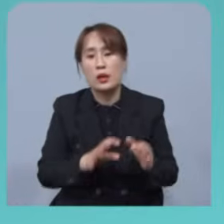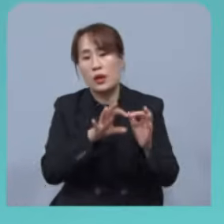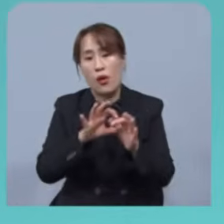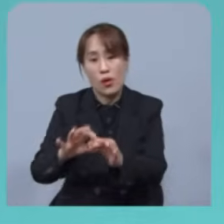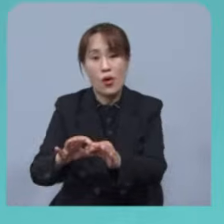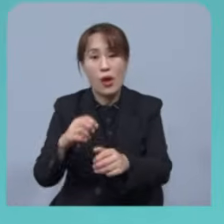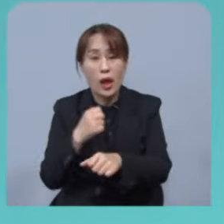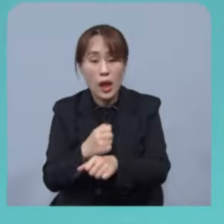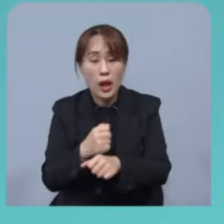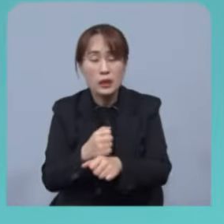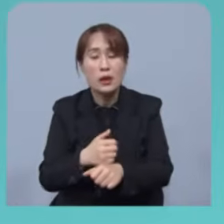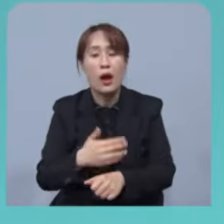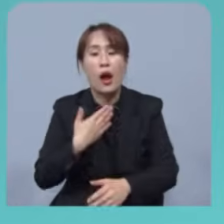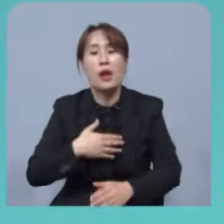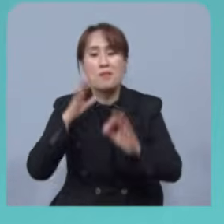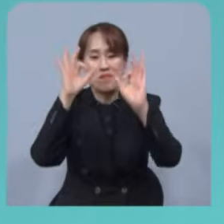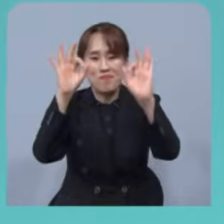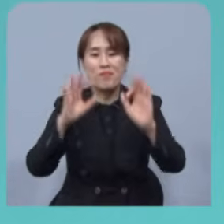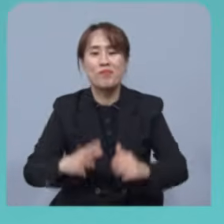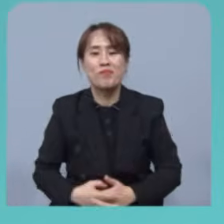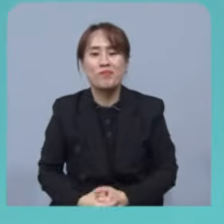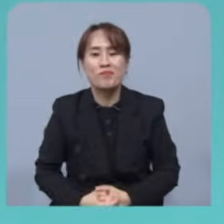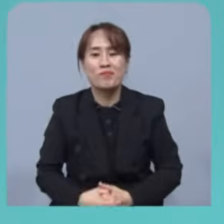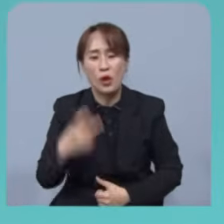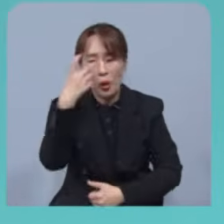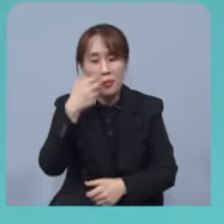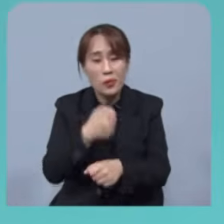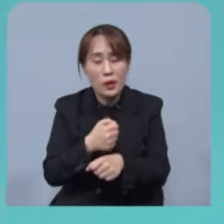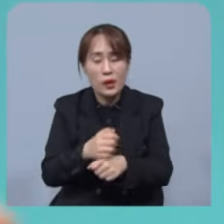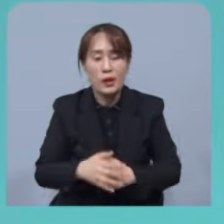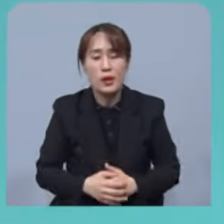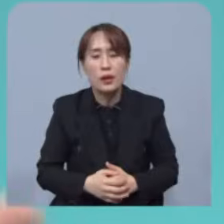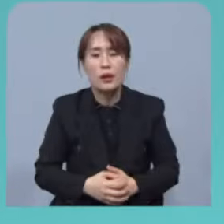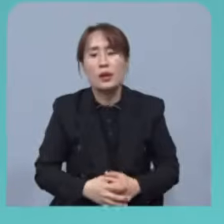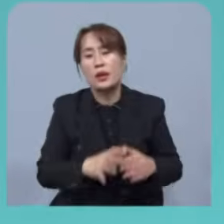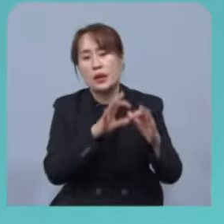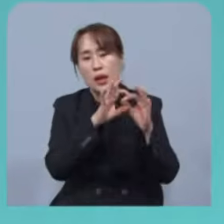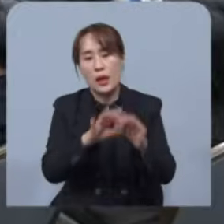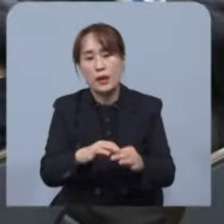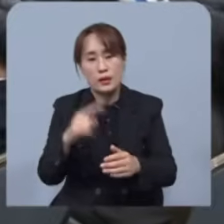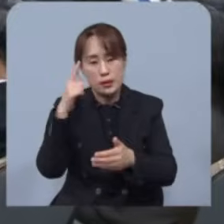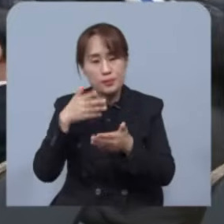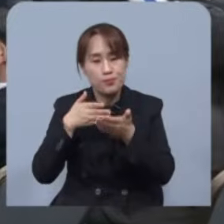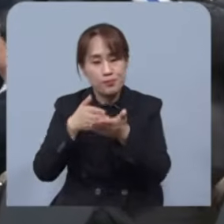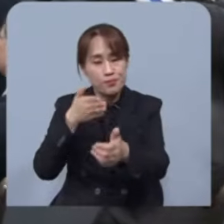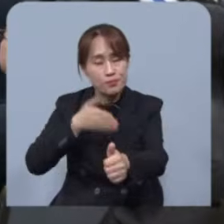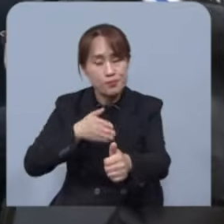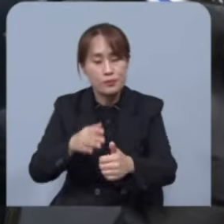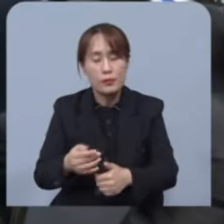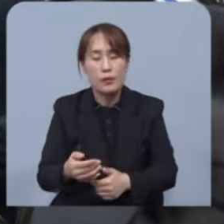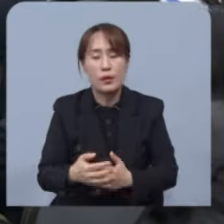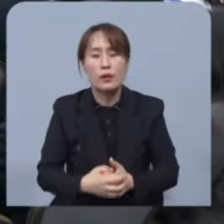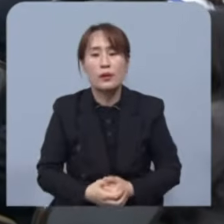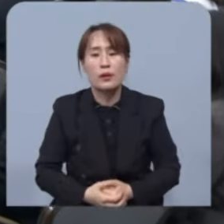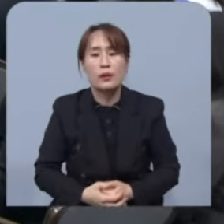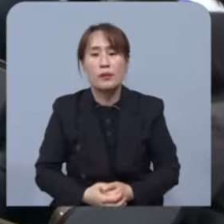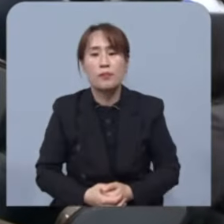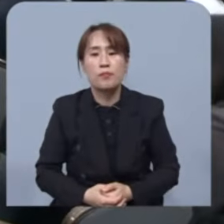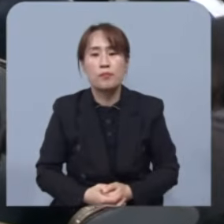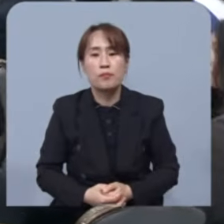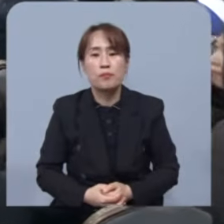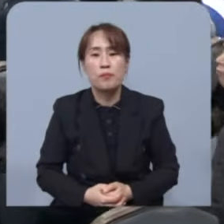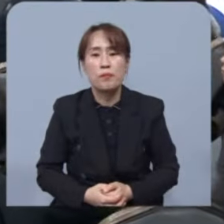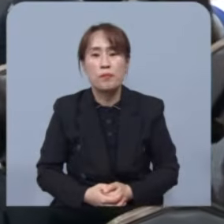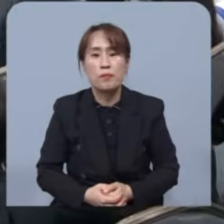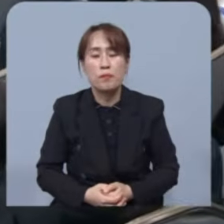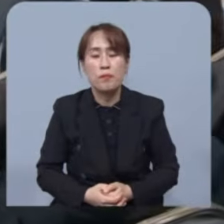해서 살펴보도록 하겠습니다. 예, 이어서 계속해서 의견 듣겠습니다. 그 바로 뒤에 계신 네,